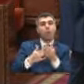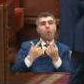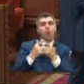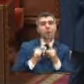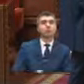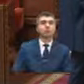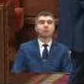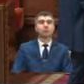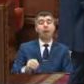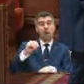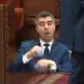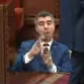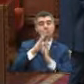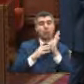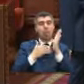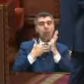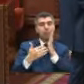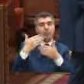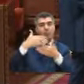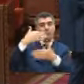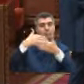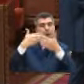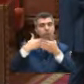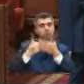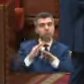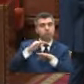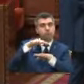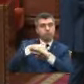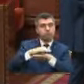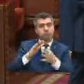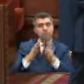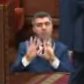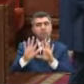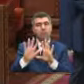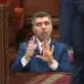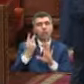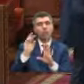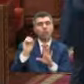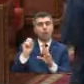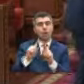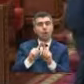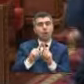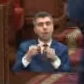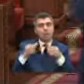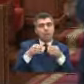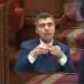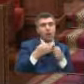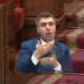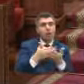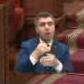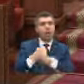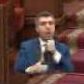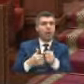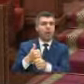الانجاز، وستتم مواصله انجاز هذه السدود بوتيره ديال 10 حتى 20 سدا صغيرا كل سنه. شكرا السيد الرئيس.